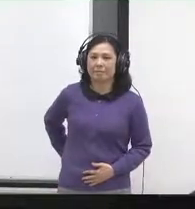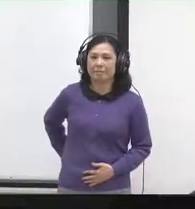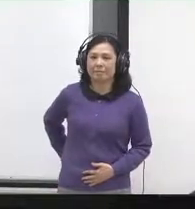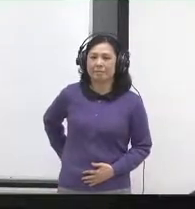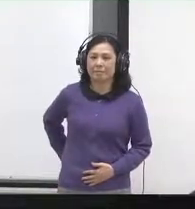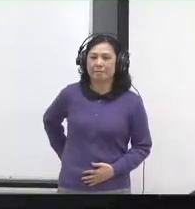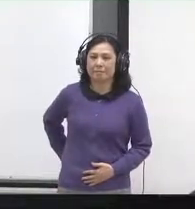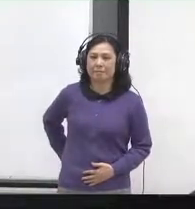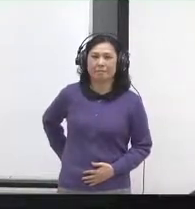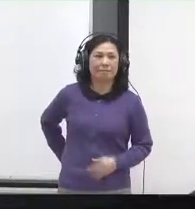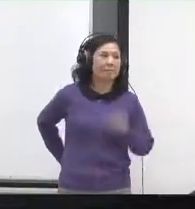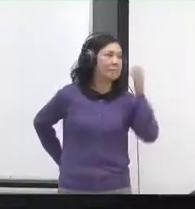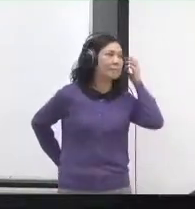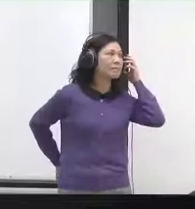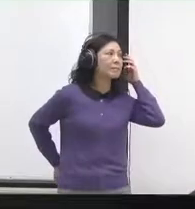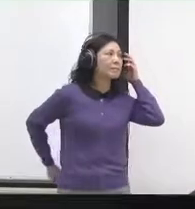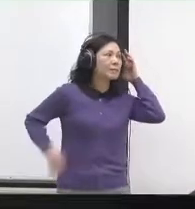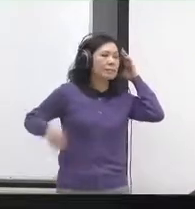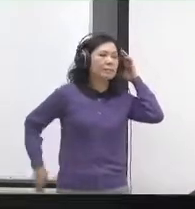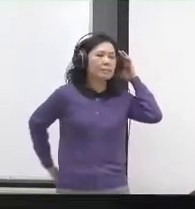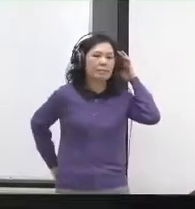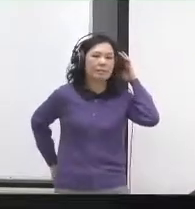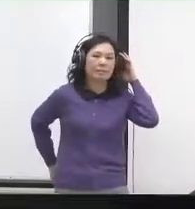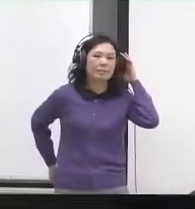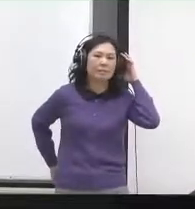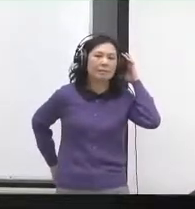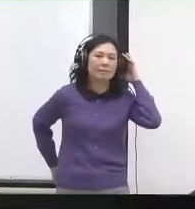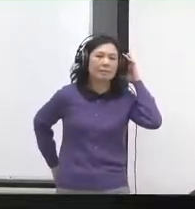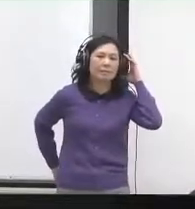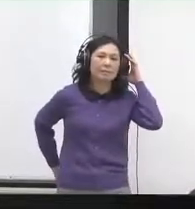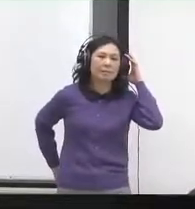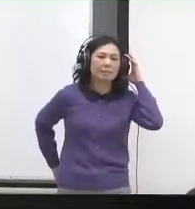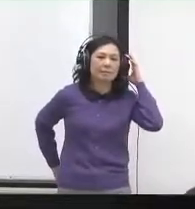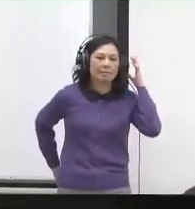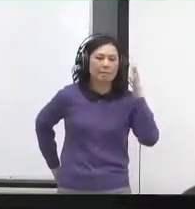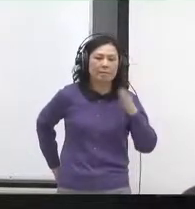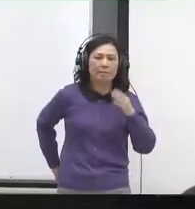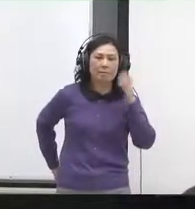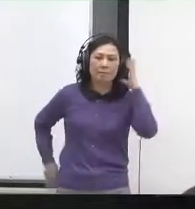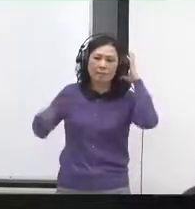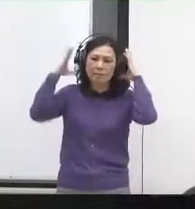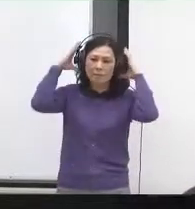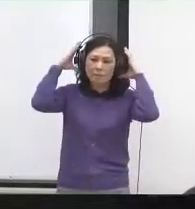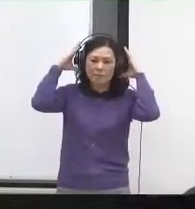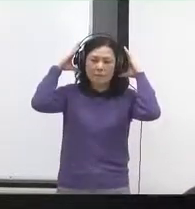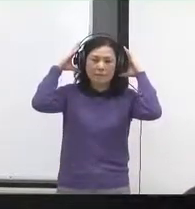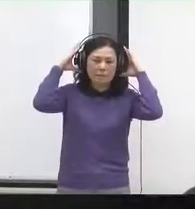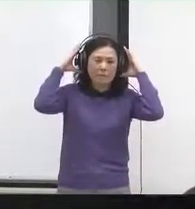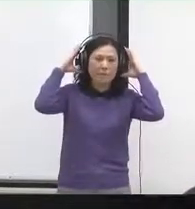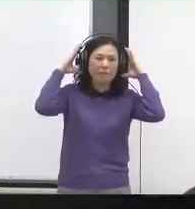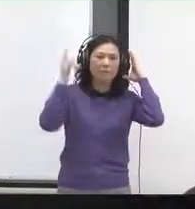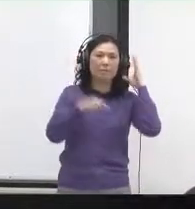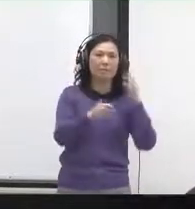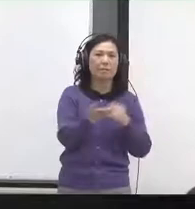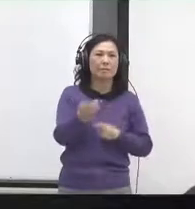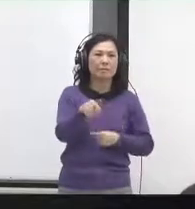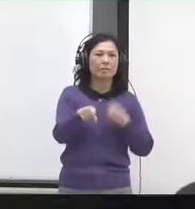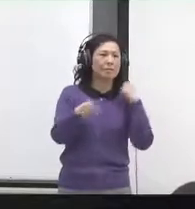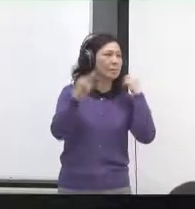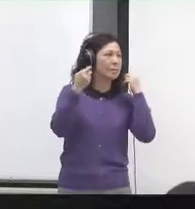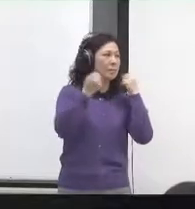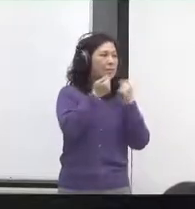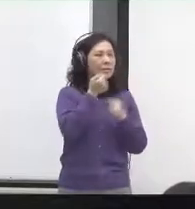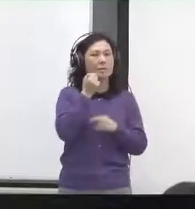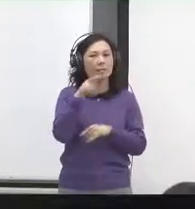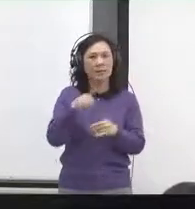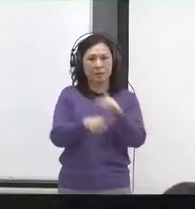他是公务员的身份，但是他也是致力在就是怎么样让公民科技这些工具能够进到政府